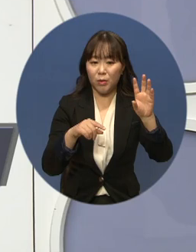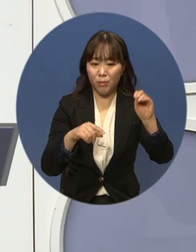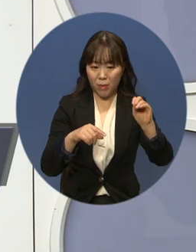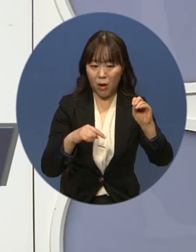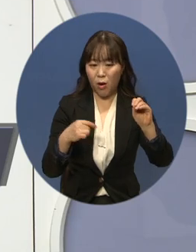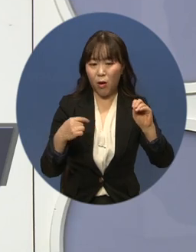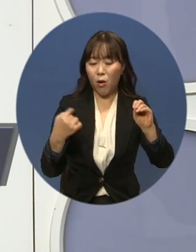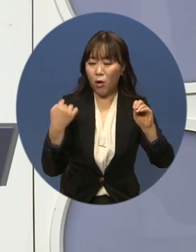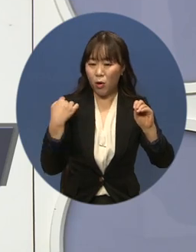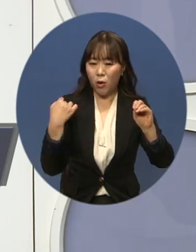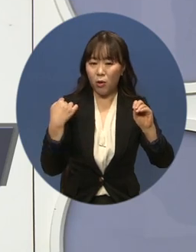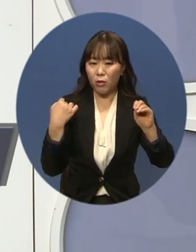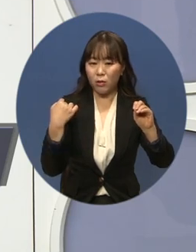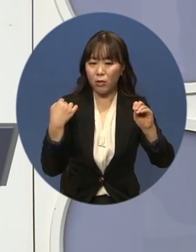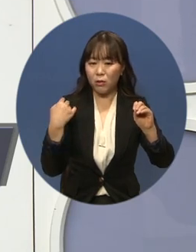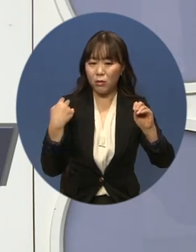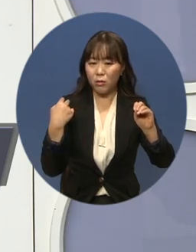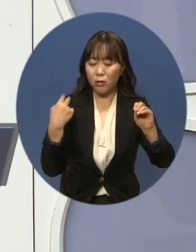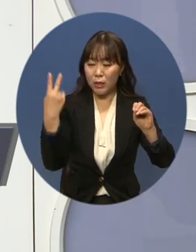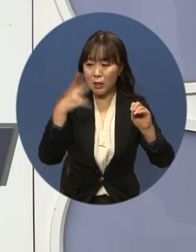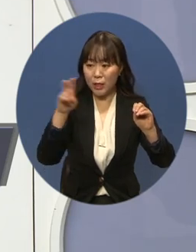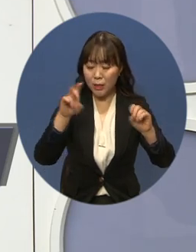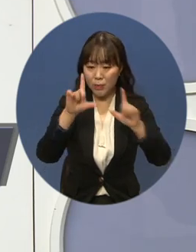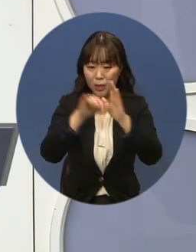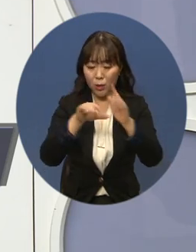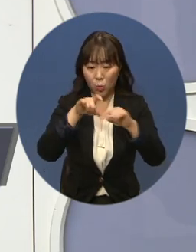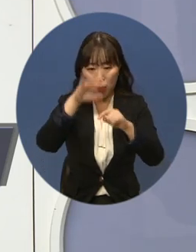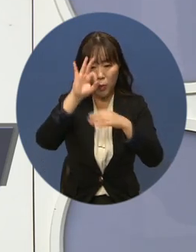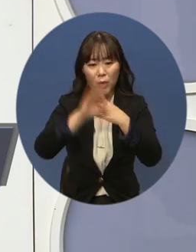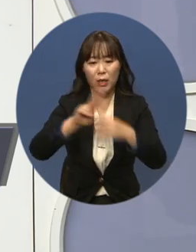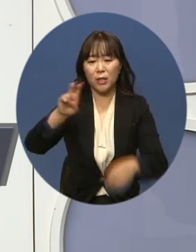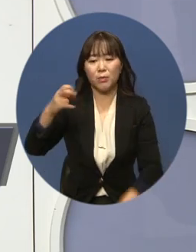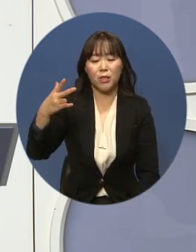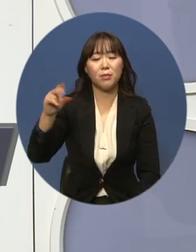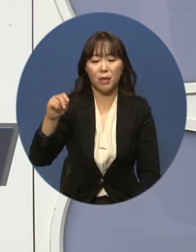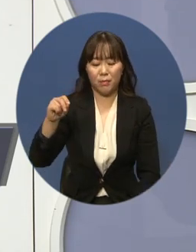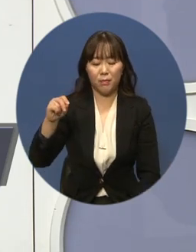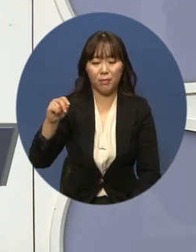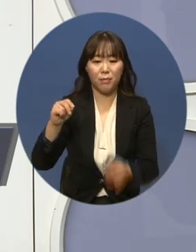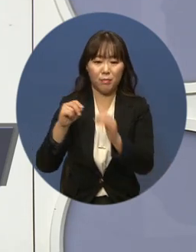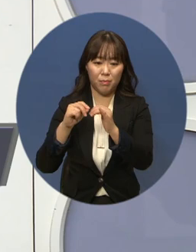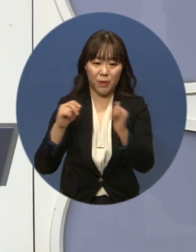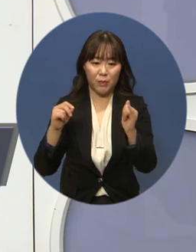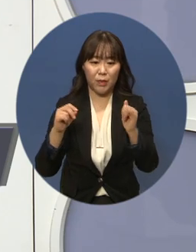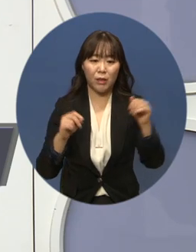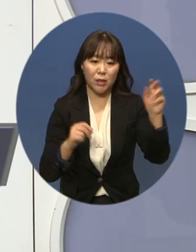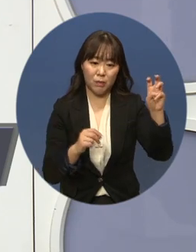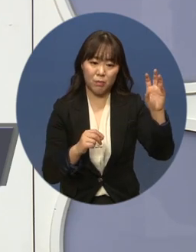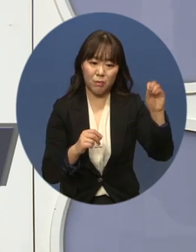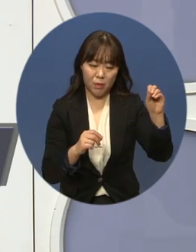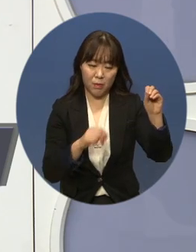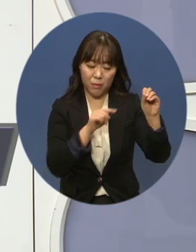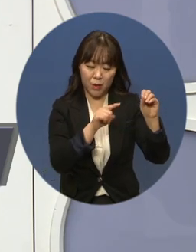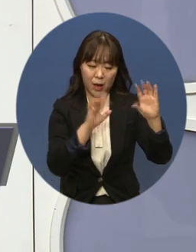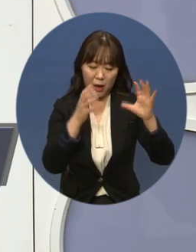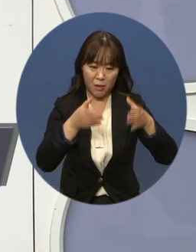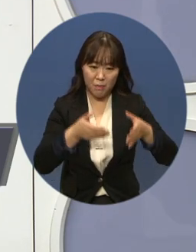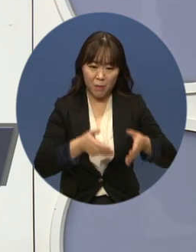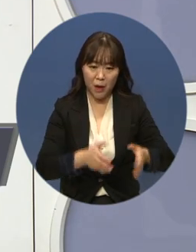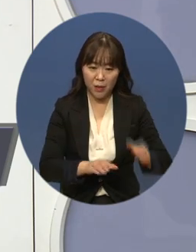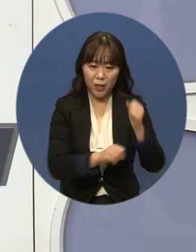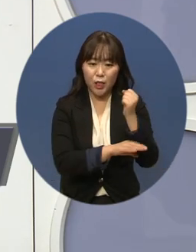30만이었고요. 2020년 통계 엊그제 보니까 27만이더라고요. 그런데 30만을 출생 아이로